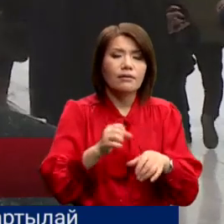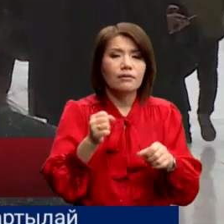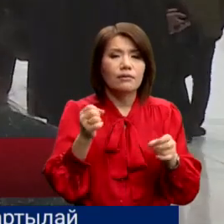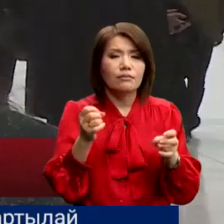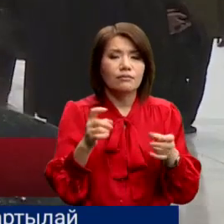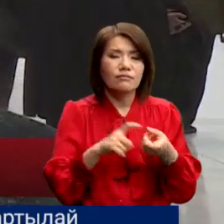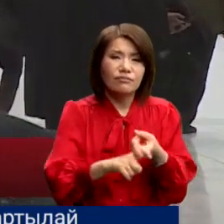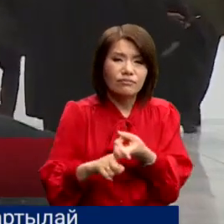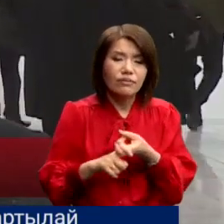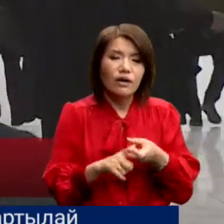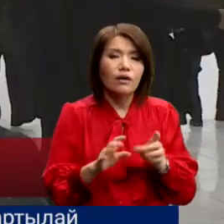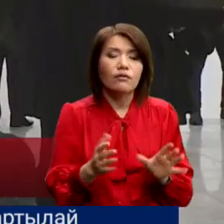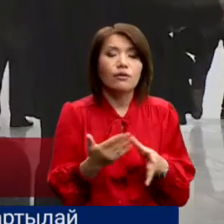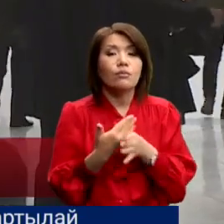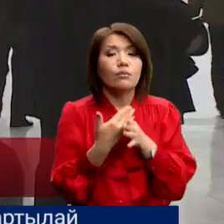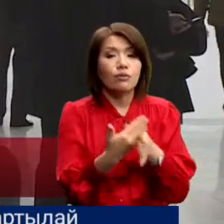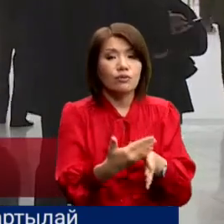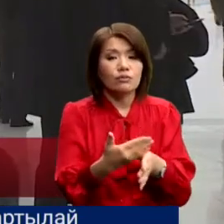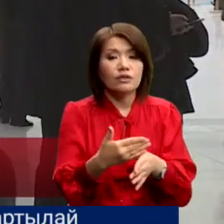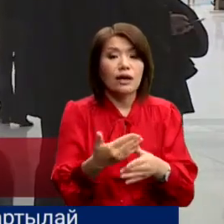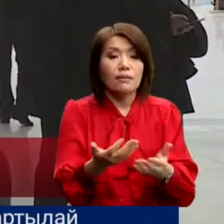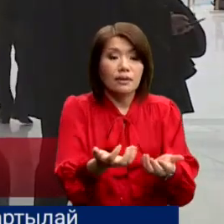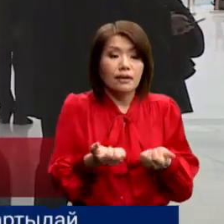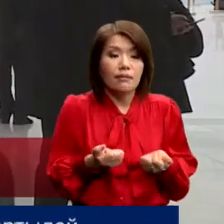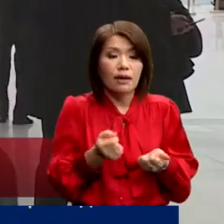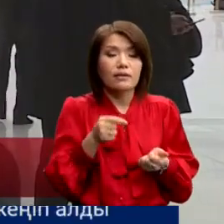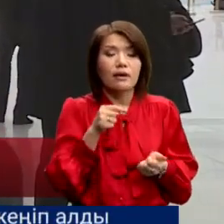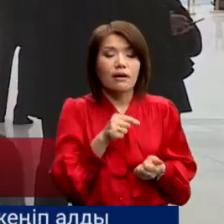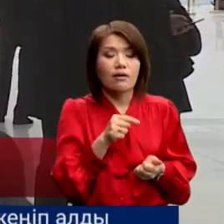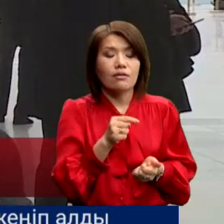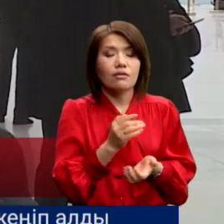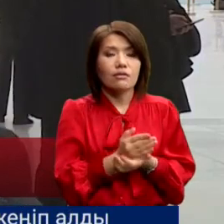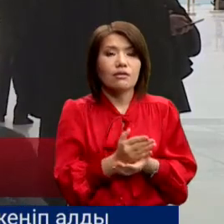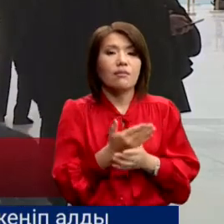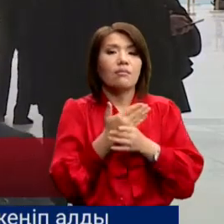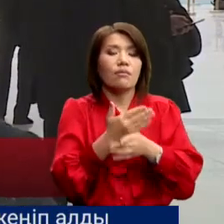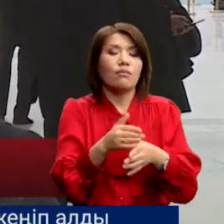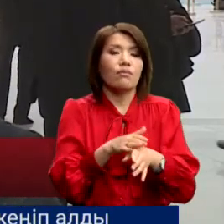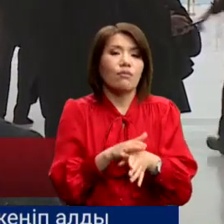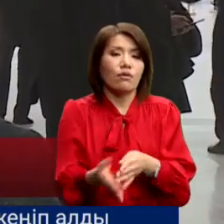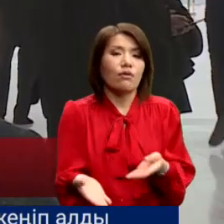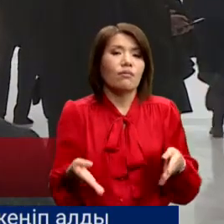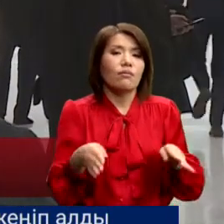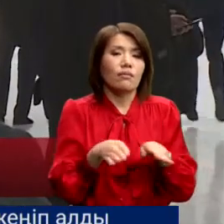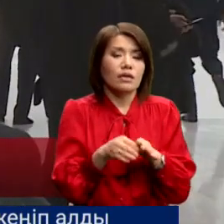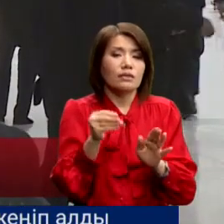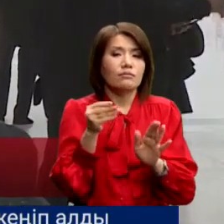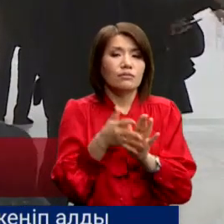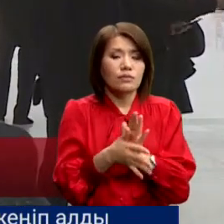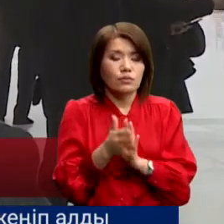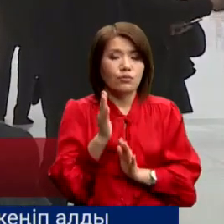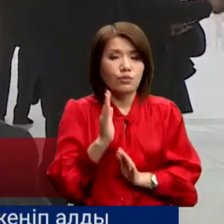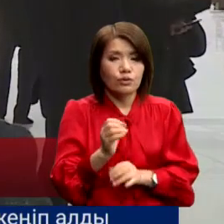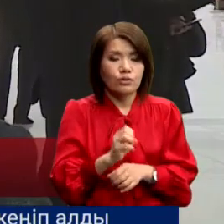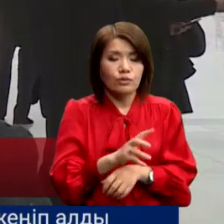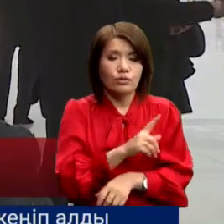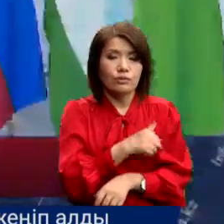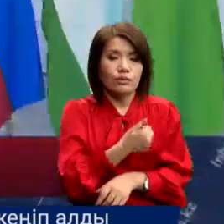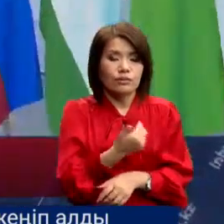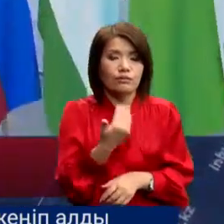какая-то помощь, тогда принимающая сторона полностью помогает и покрывает оказание